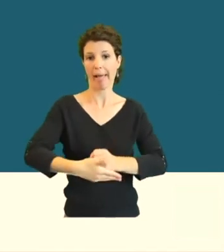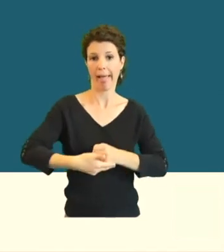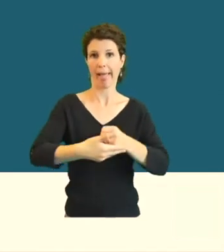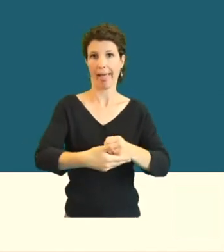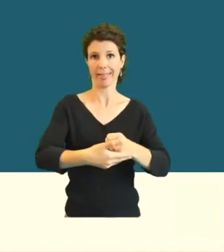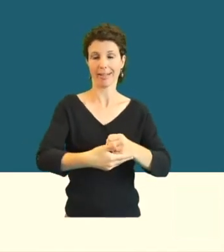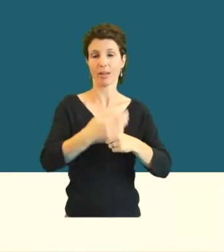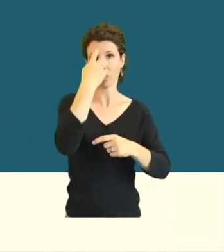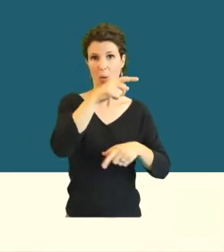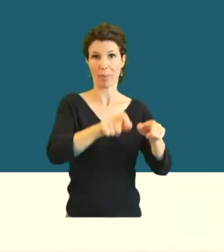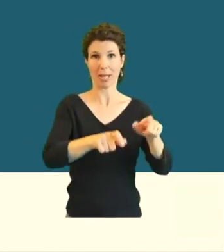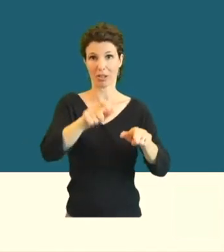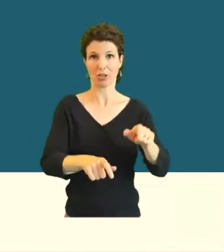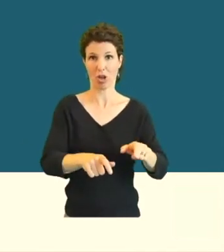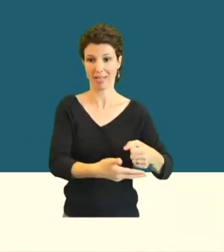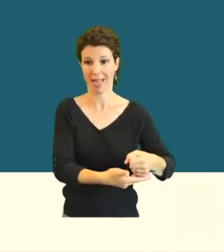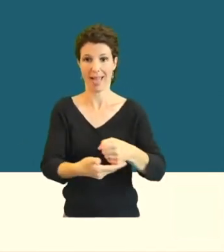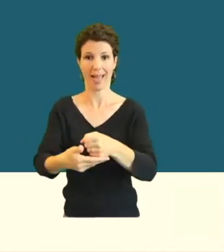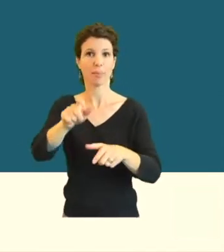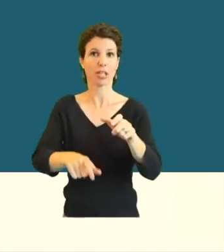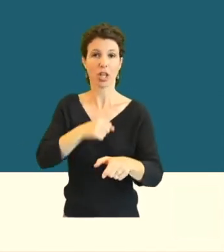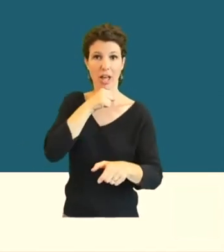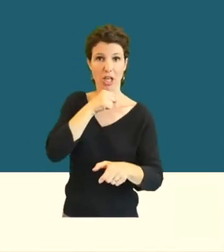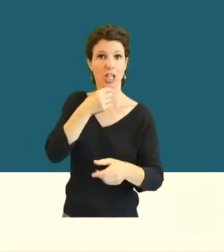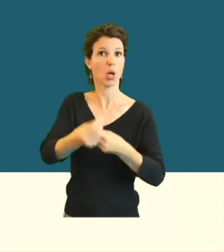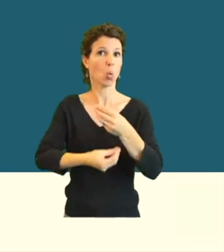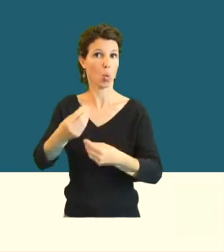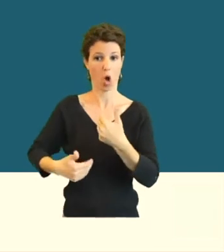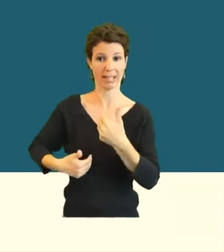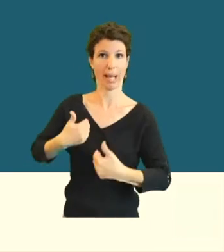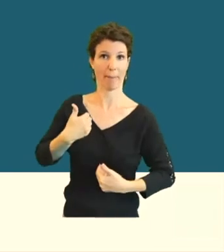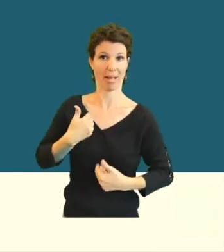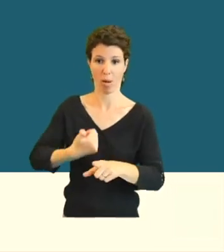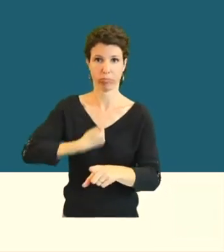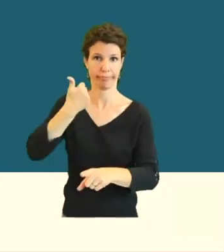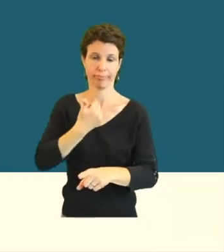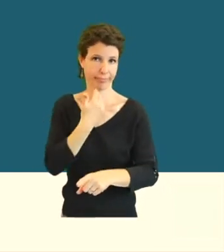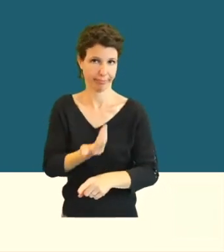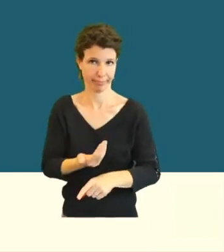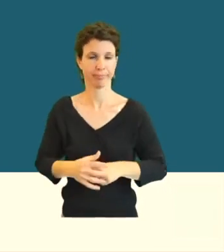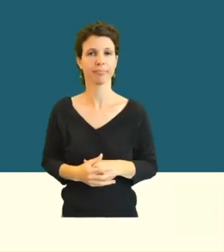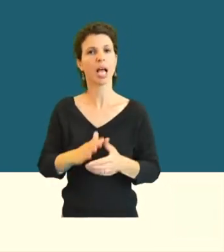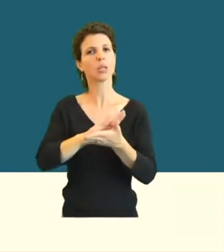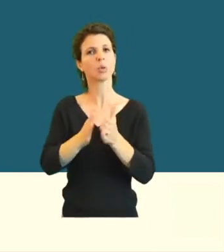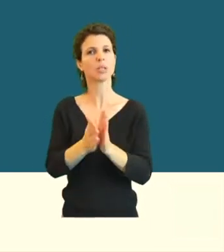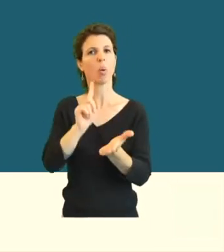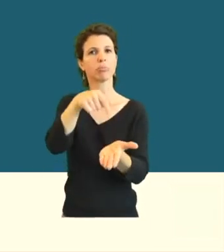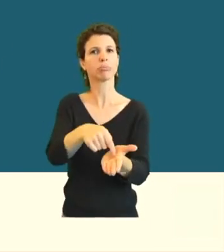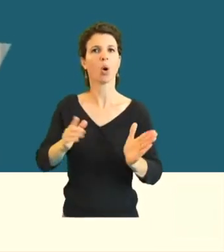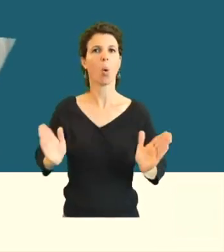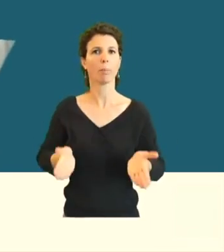aidants naturels des personnes âgées ou handicapées en perte d'autonomie. Cette association est située sur l'hôpital